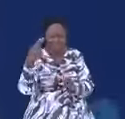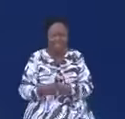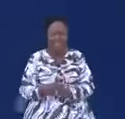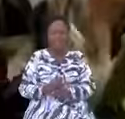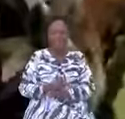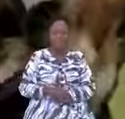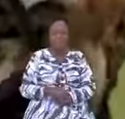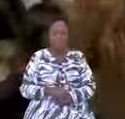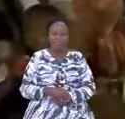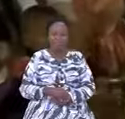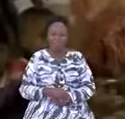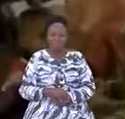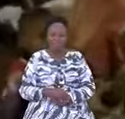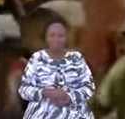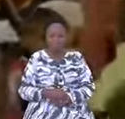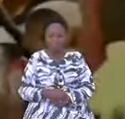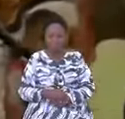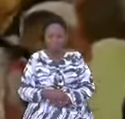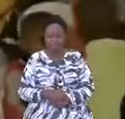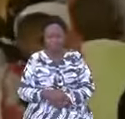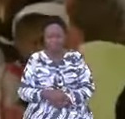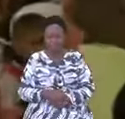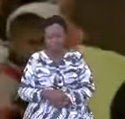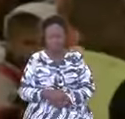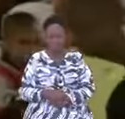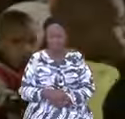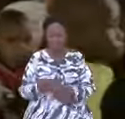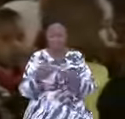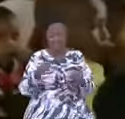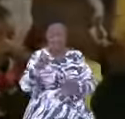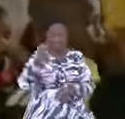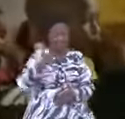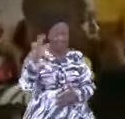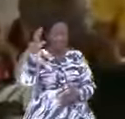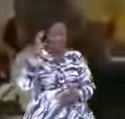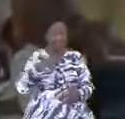maintenant tu dois écouter ceux ci ceci